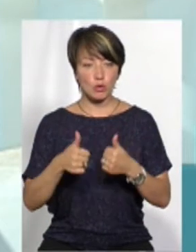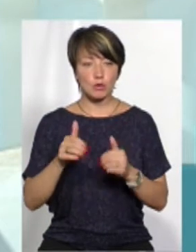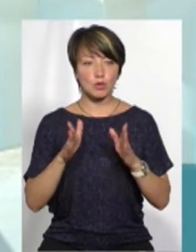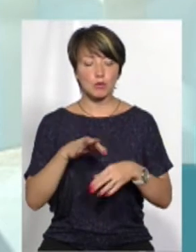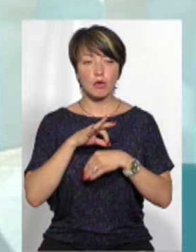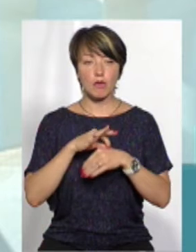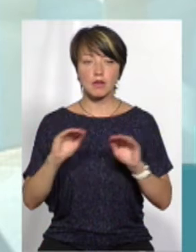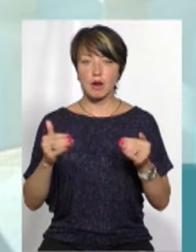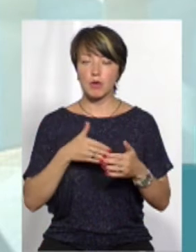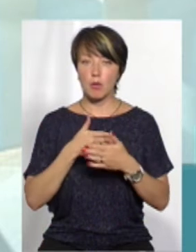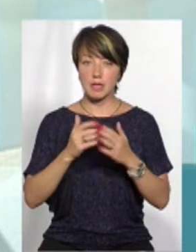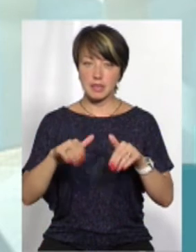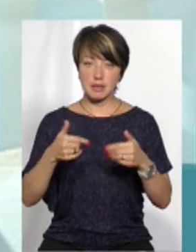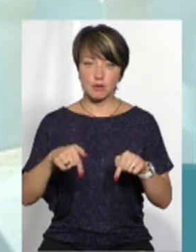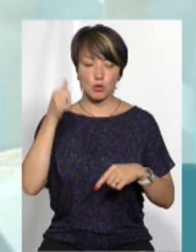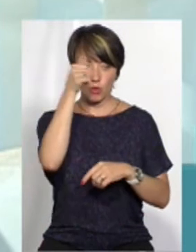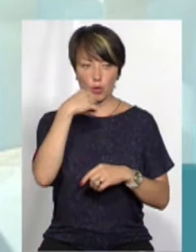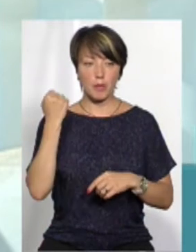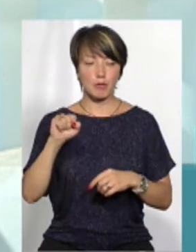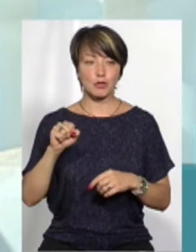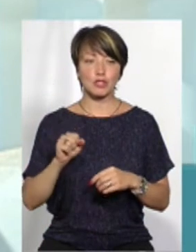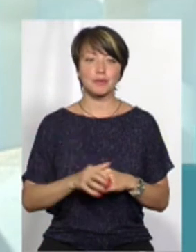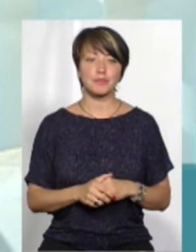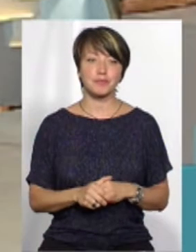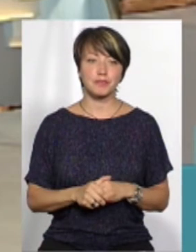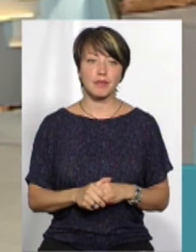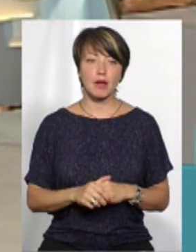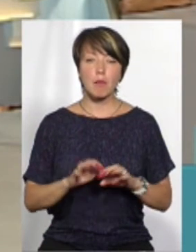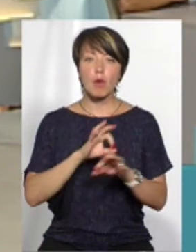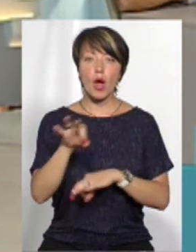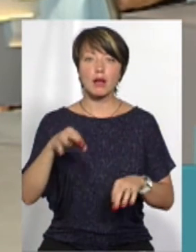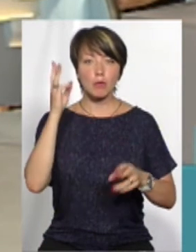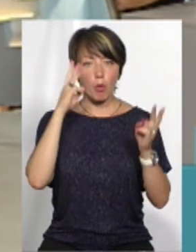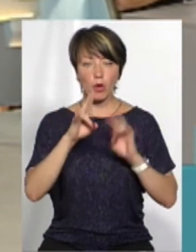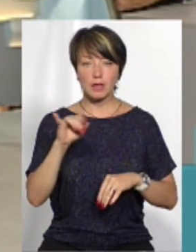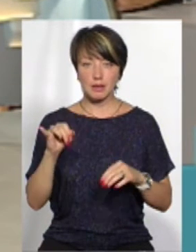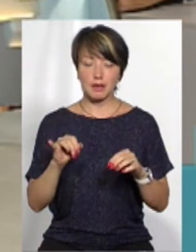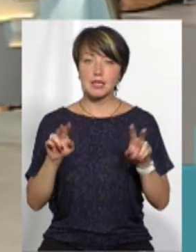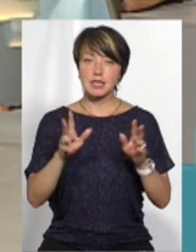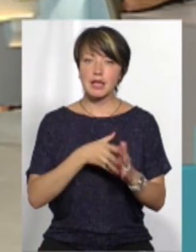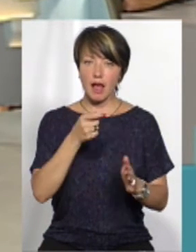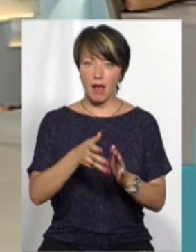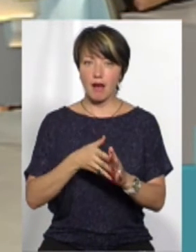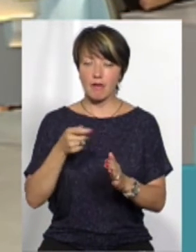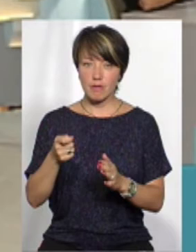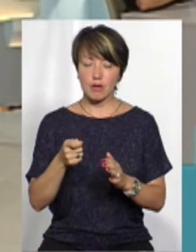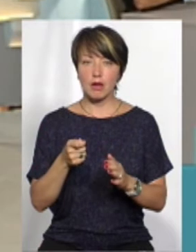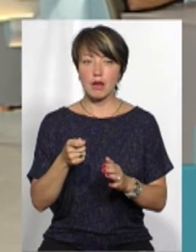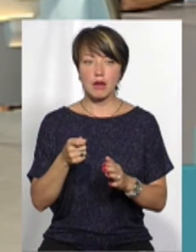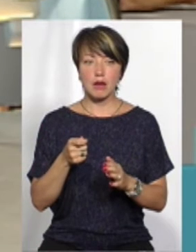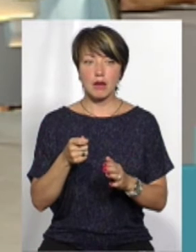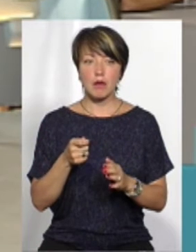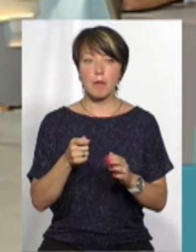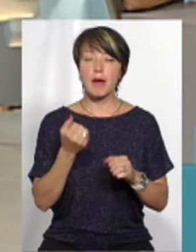який буде проводитись в рамках громадської ініціативи цього року, переможець в рамках проєкту «Модні». Але, напевно, заявок переможців стало менше, чим